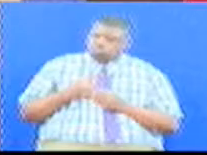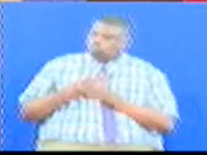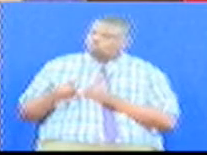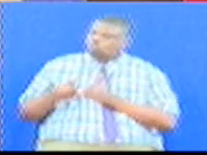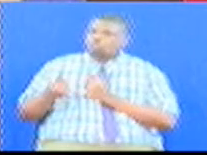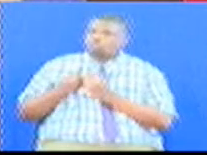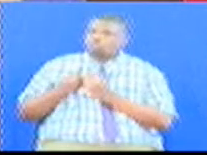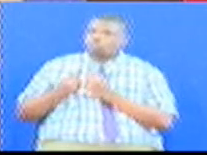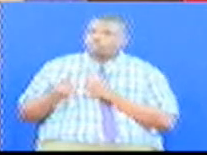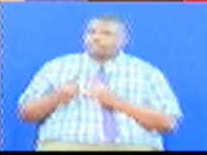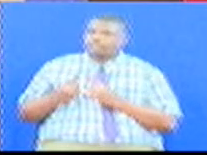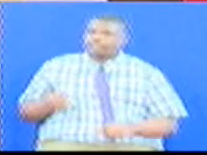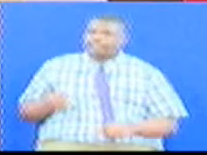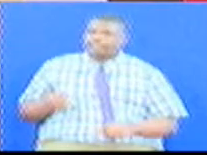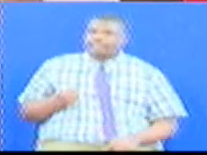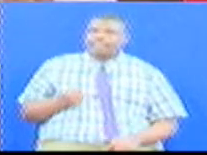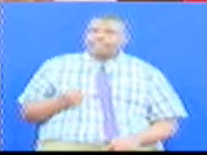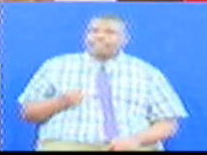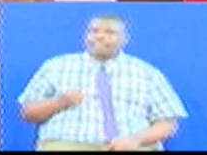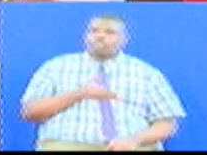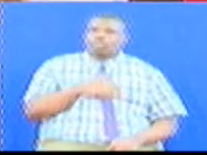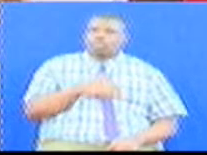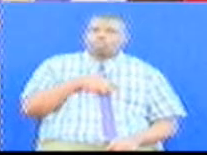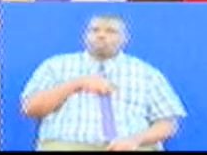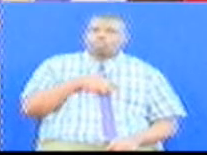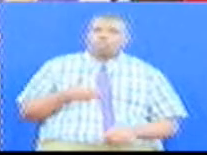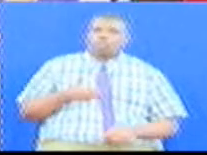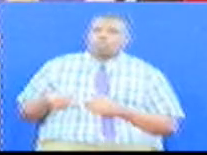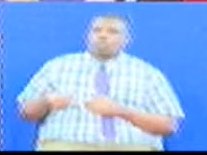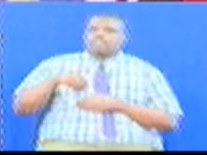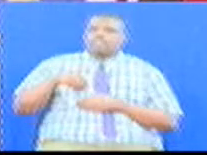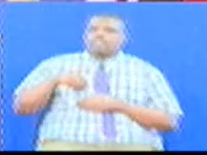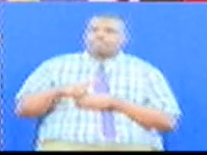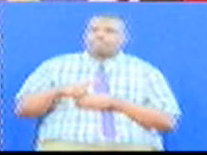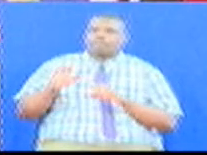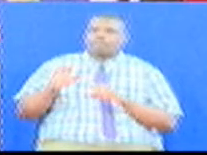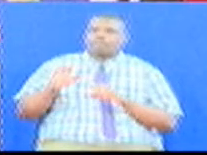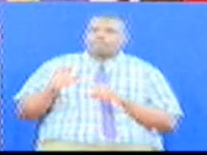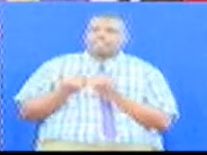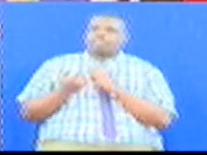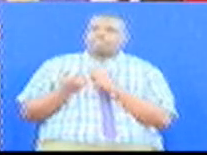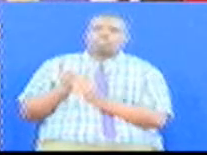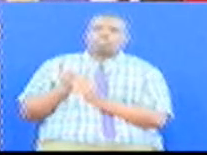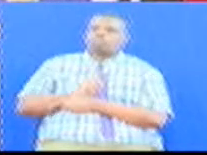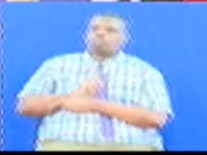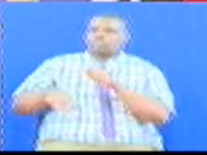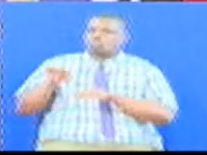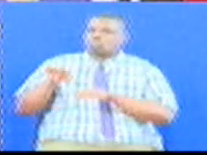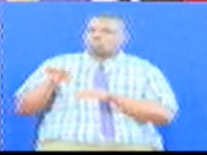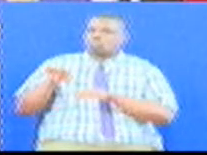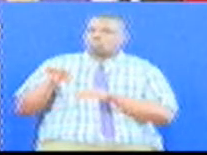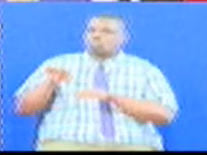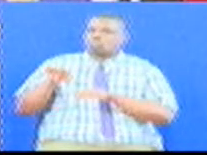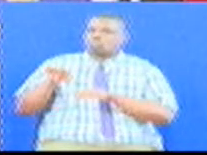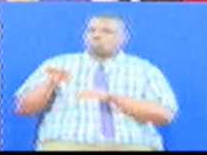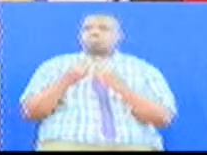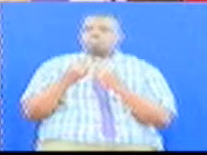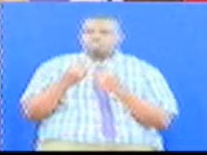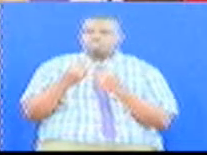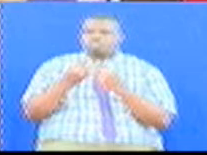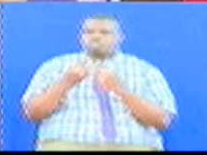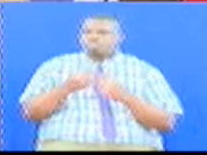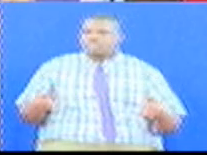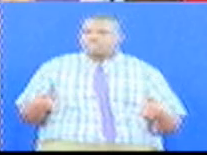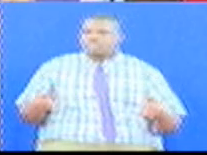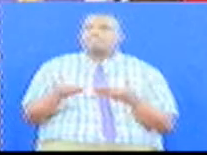Kwa hiyo naomba niwaondoe hofu wanachama cha Mapinduzi kuwa uchaguzi huu tunaoenda kufanya hatuna mpinzani. Naunga mkono mabadiliko haya